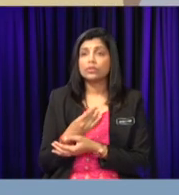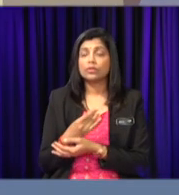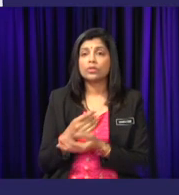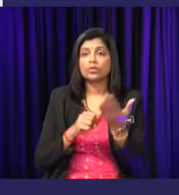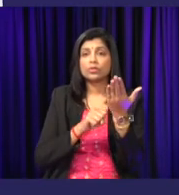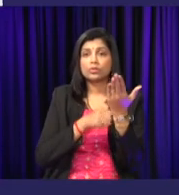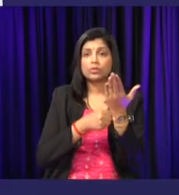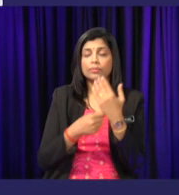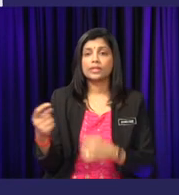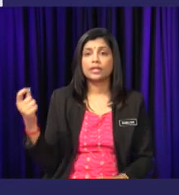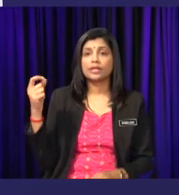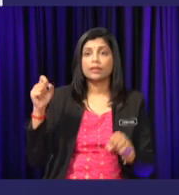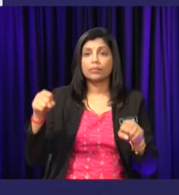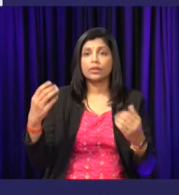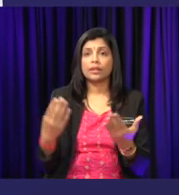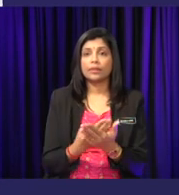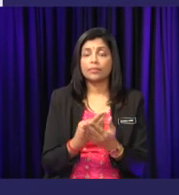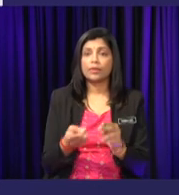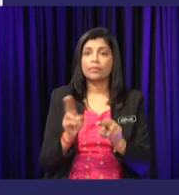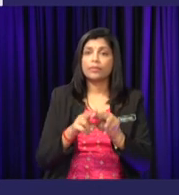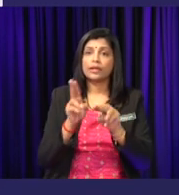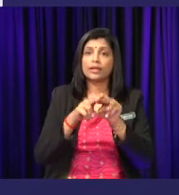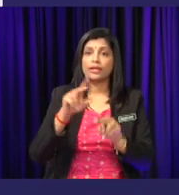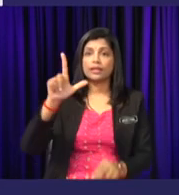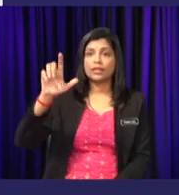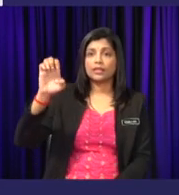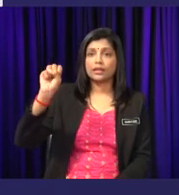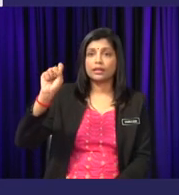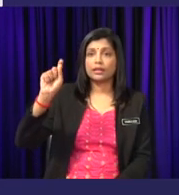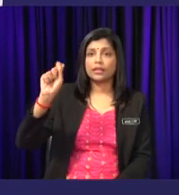diperbaru dapat meningkatkan kelestarian alam sekitar